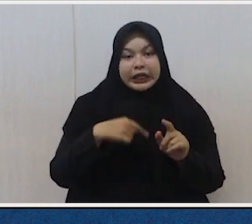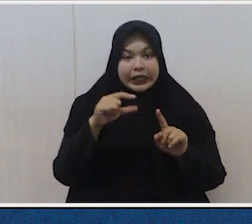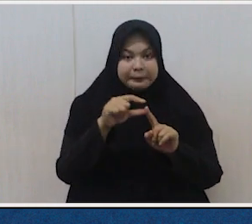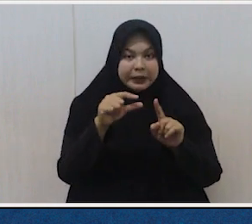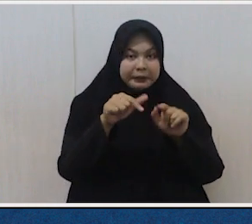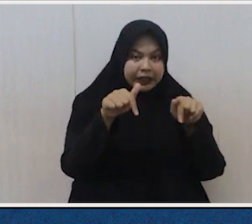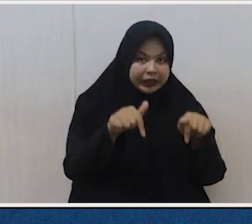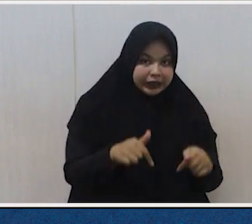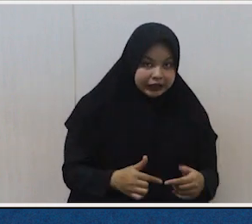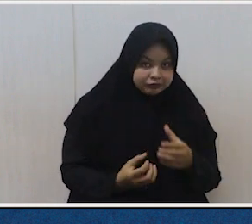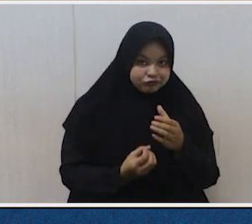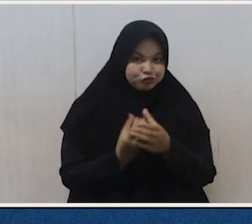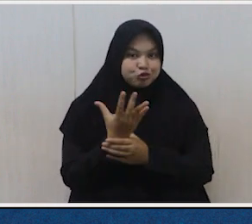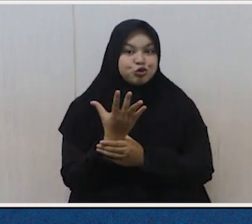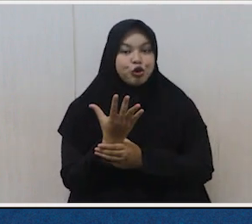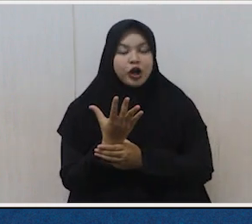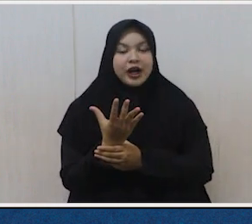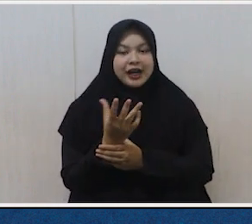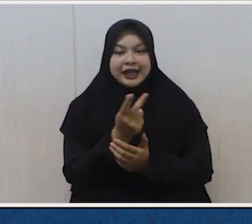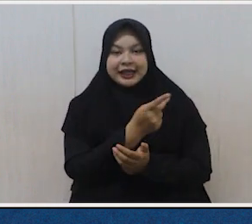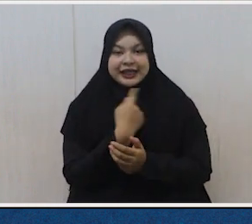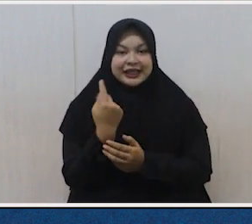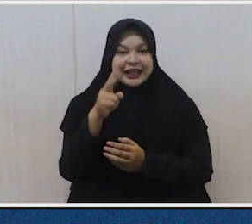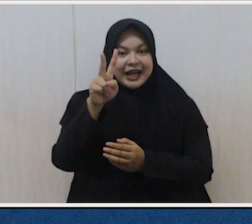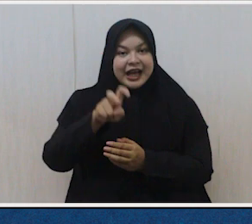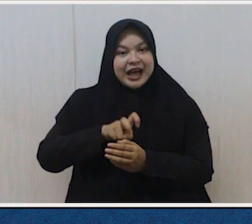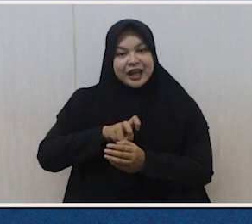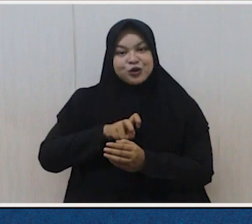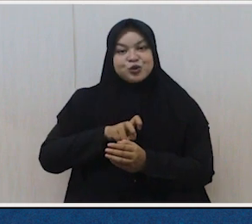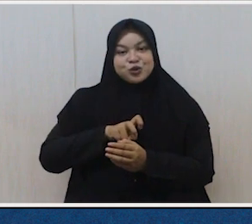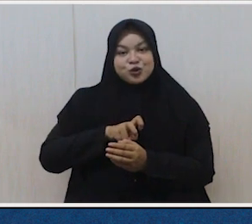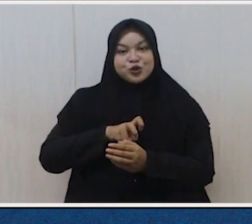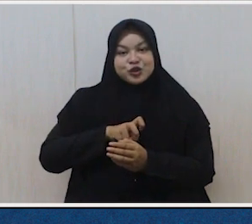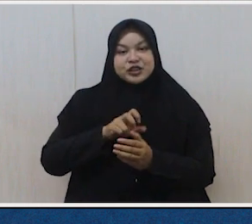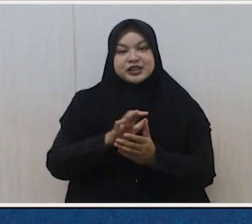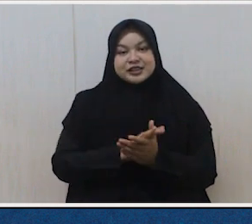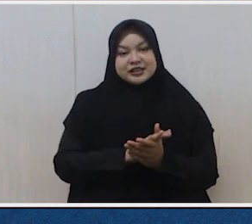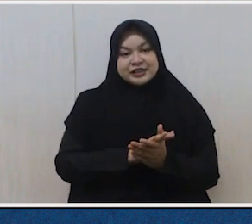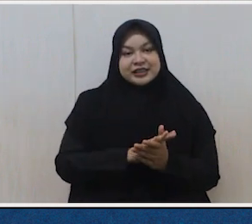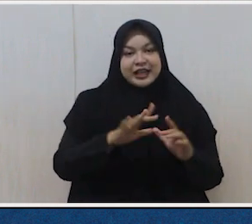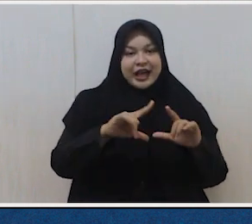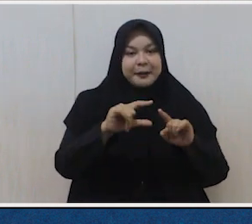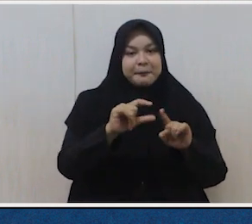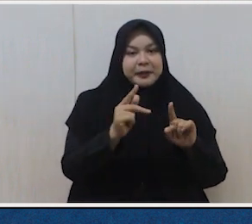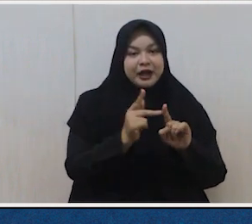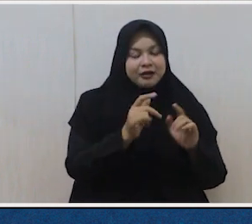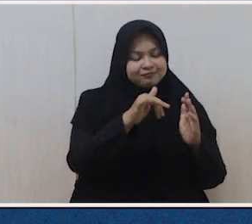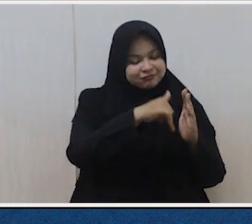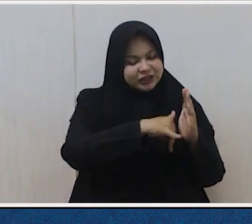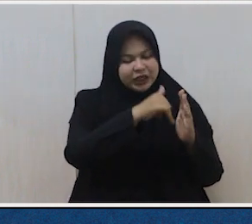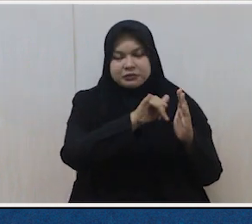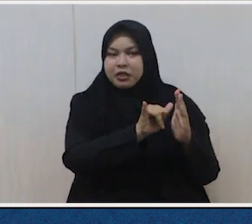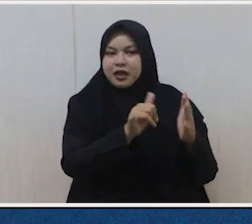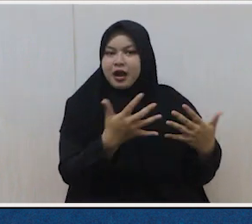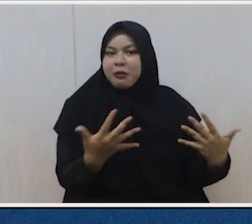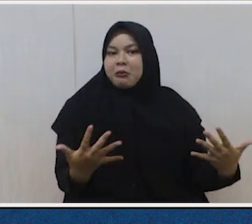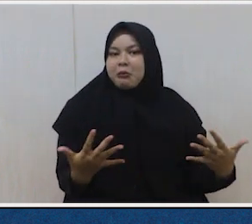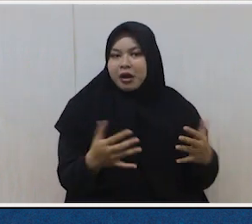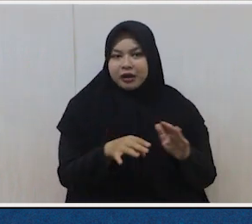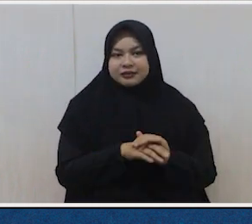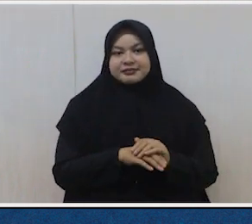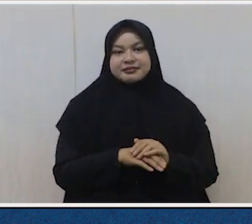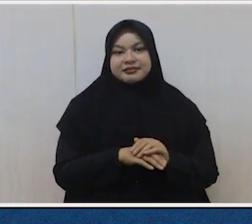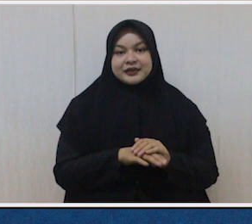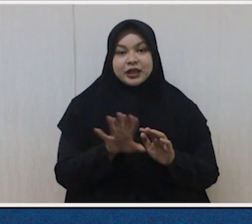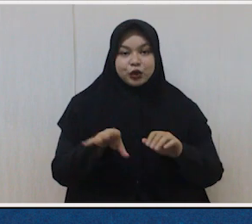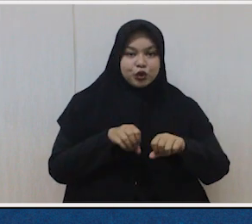PP ini dimunculkan itu kan harus ada kualifikasi aparat penegak hukum yang menangani nah I yang pada akhirnya itu Salah satu